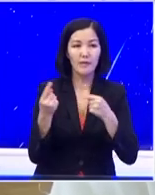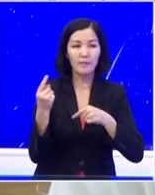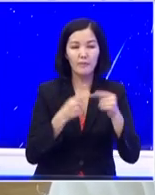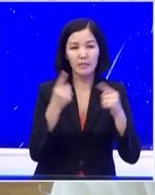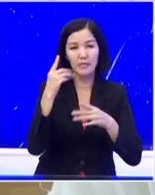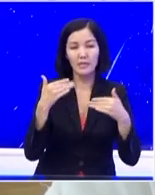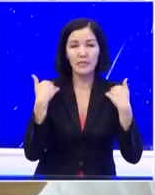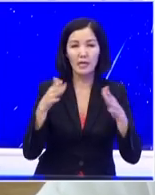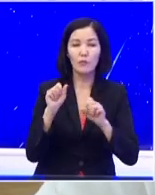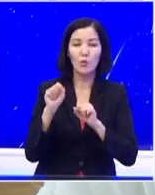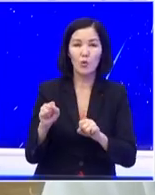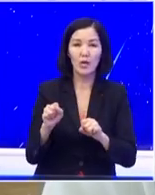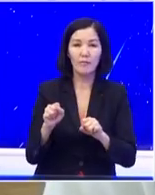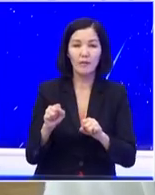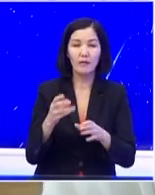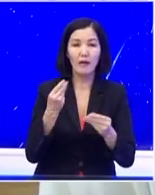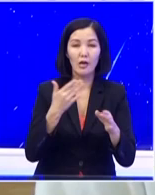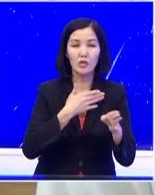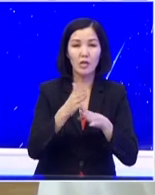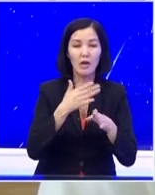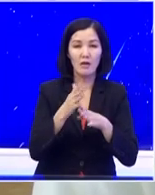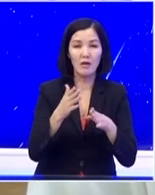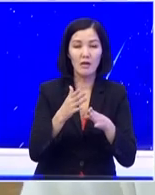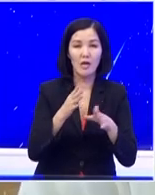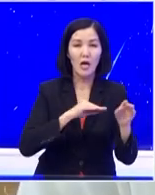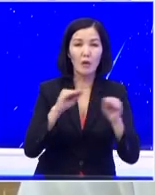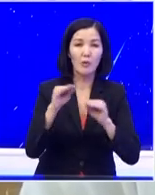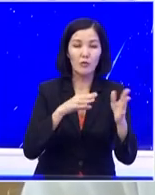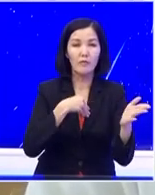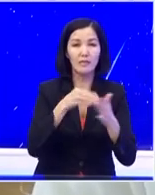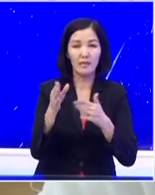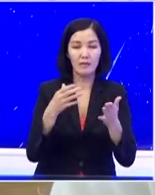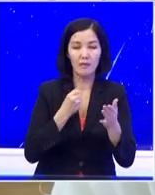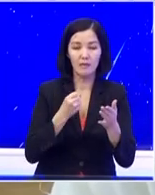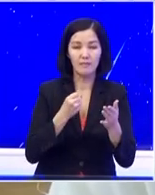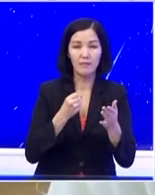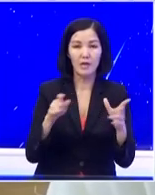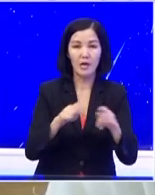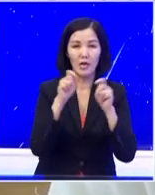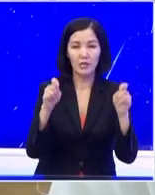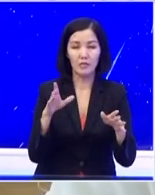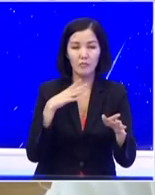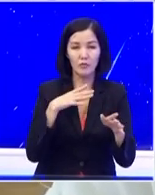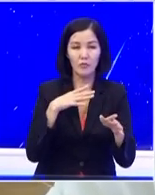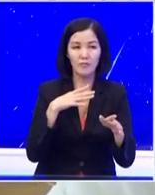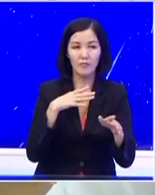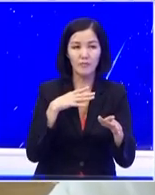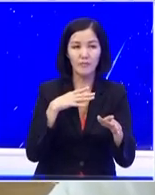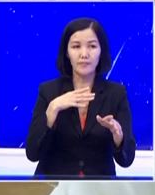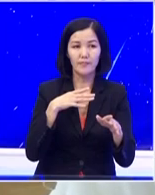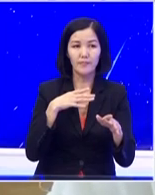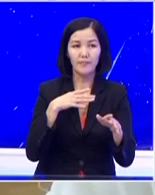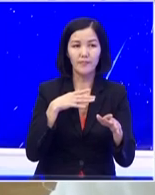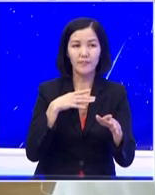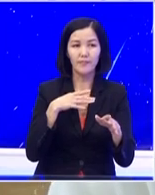идеямды қорғап. Сол ақшаға осы джампинг фитнесін ашу ойы